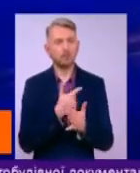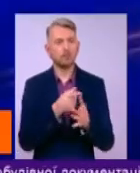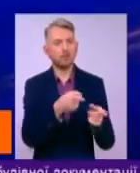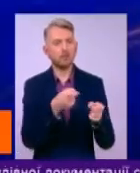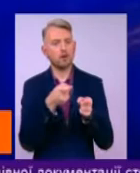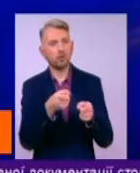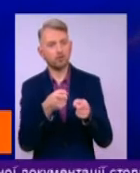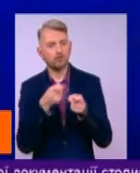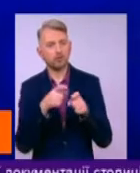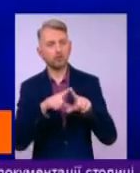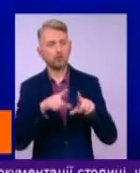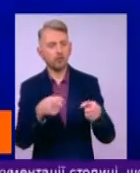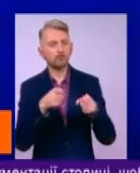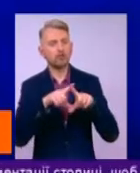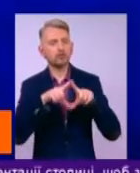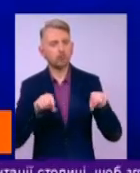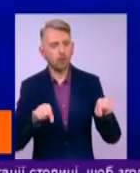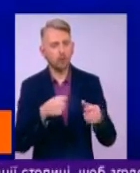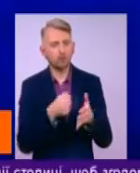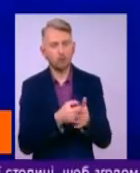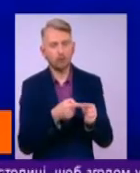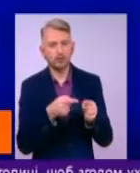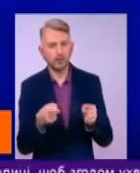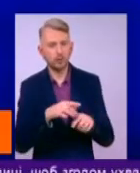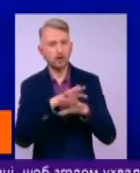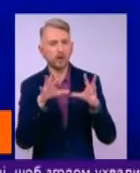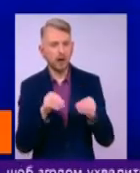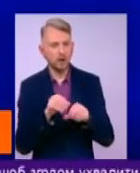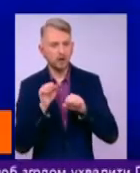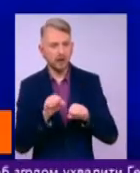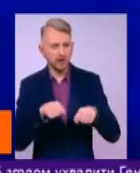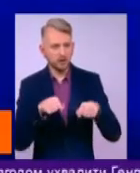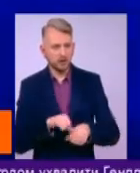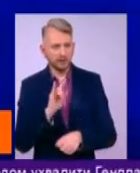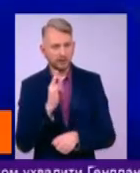залучити школу до процесу такого загального захисту прав